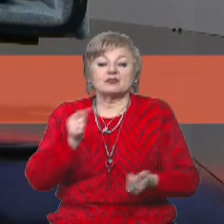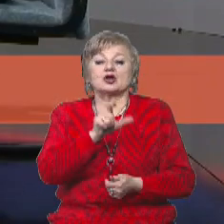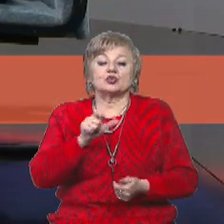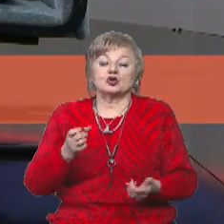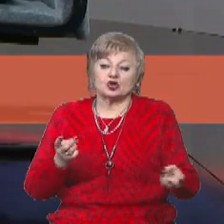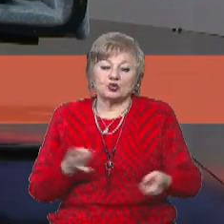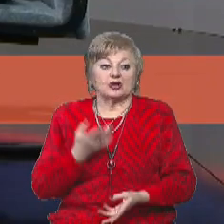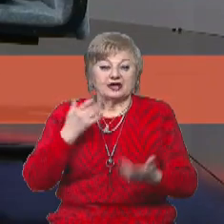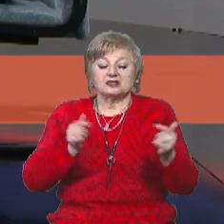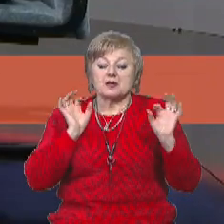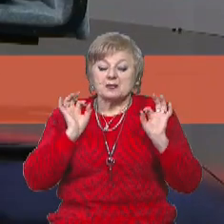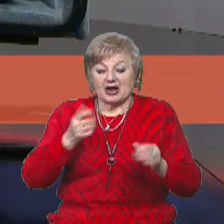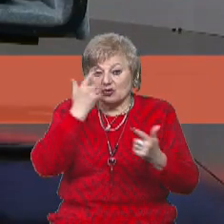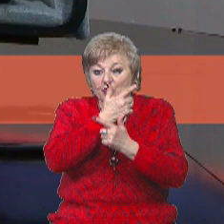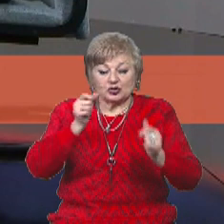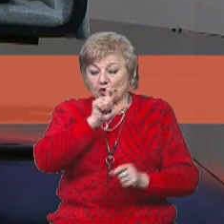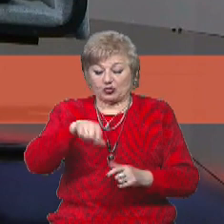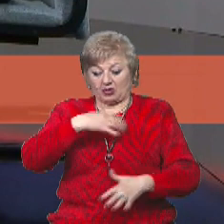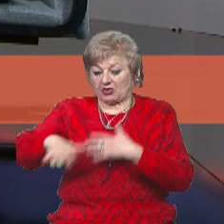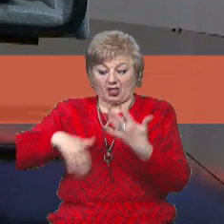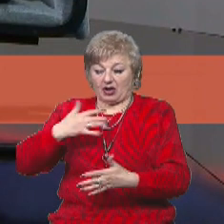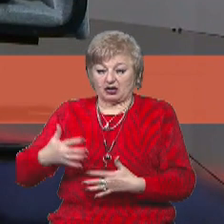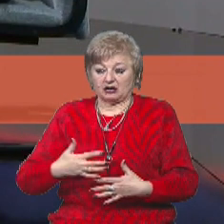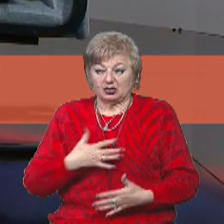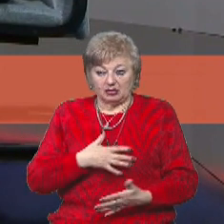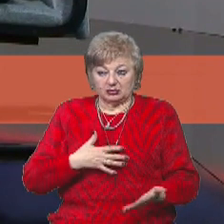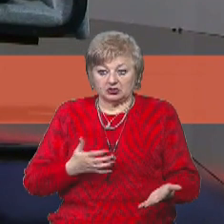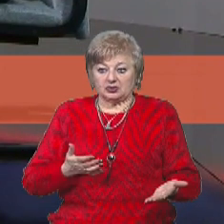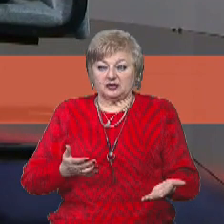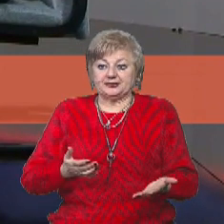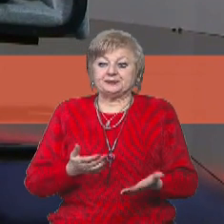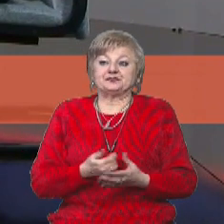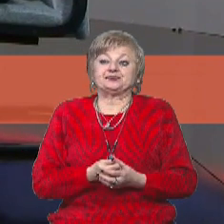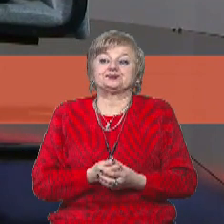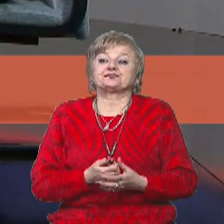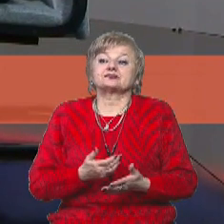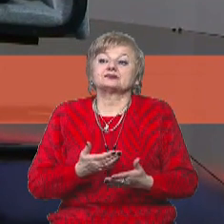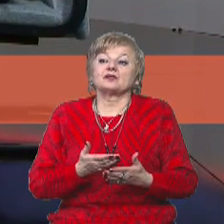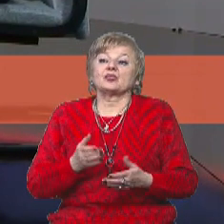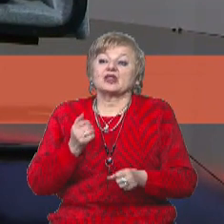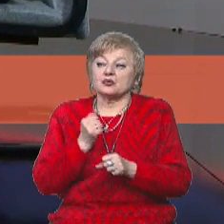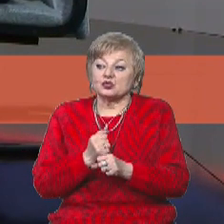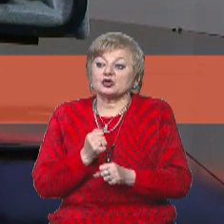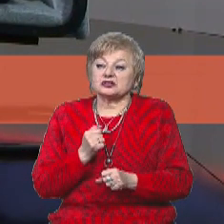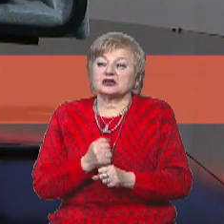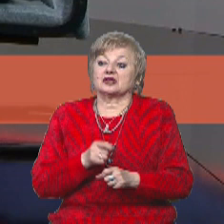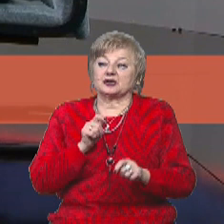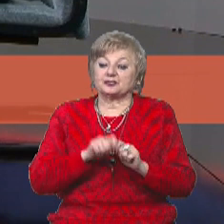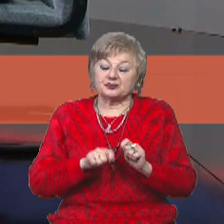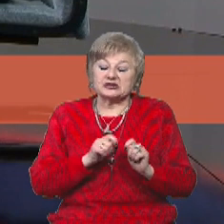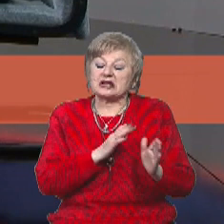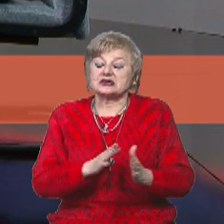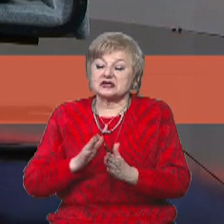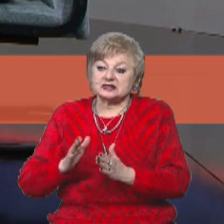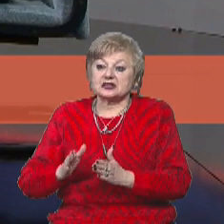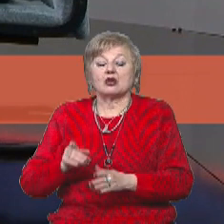Якби було інформування, то не було б паніки, не було б такого. Саме, в постанові Кабміну йдеться про створення цієї інформаційно-аналітичної системи